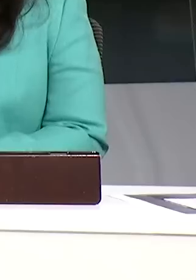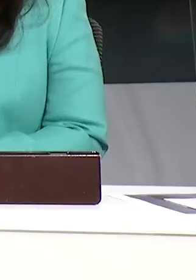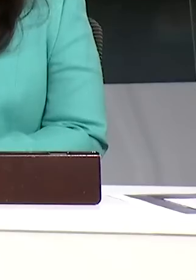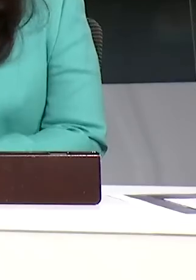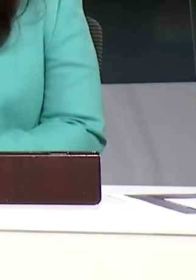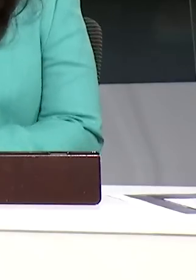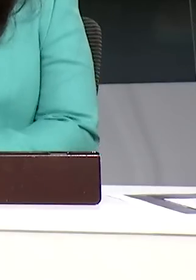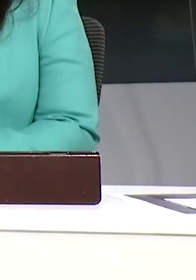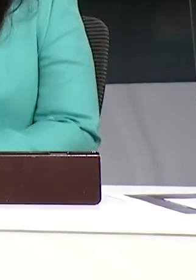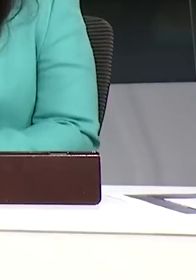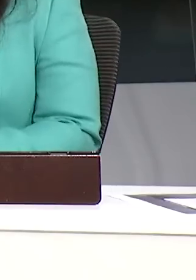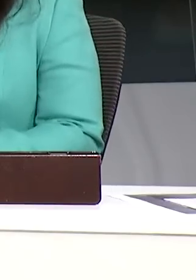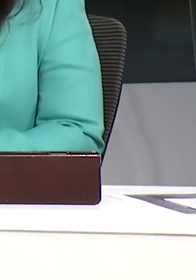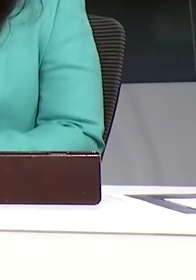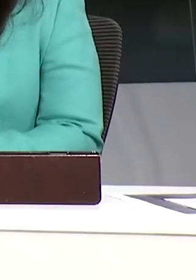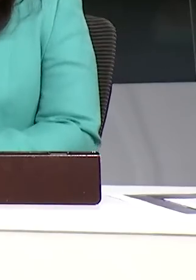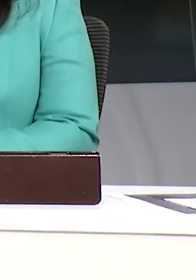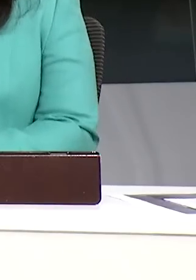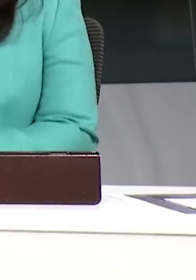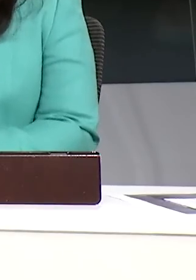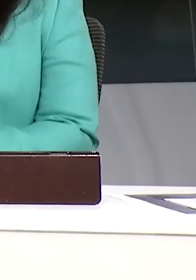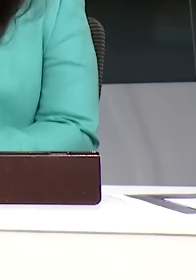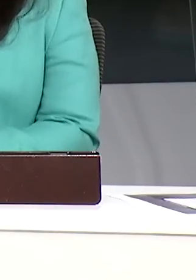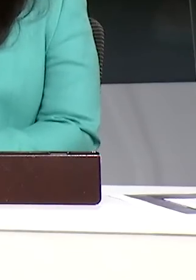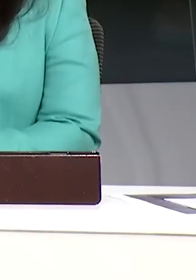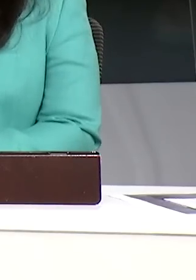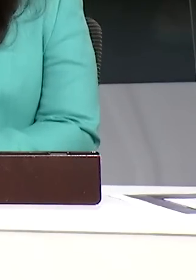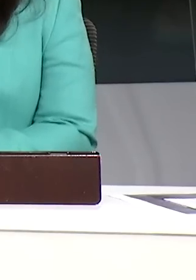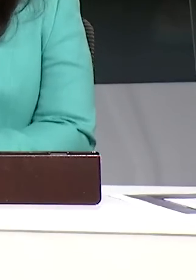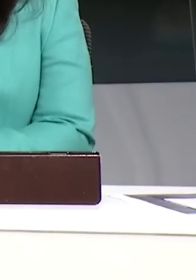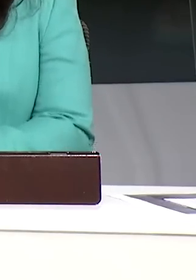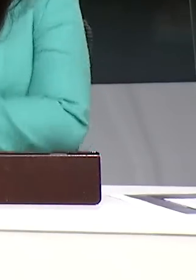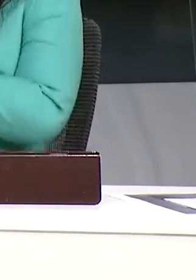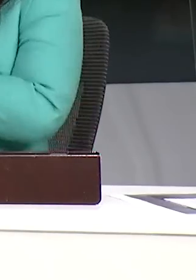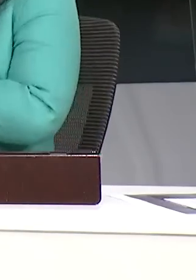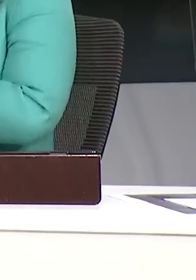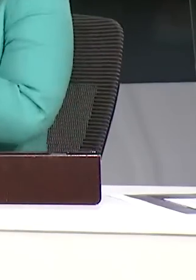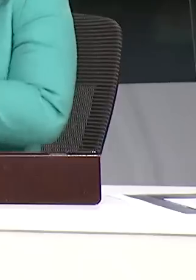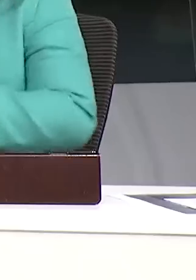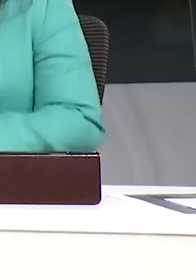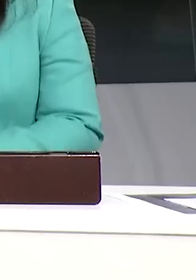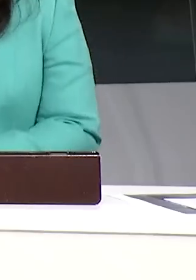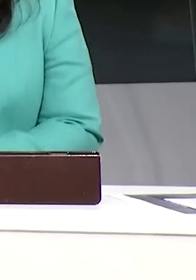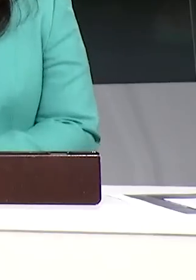รุ่งนี้ยังเจอกันใหม่ไหม ใช่ค่ะพรุ่งนี้วันลงมติ ต้องเจอกันอีกรอบ สปริงนิวเกาะติดเหมือนกัน ใช่ครับขอบคุณนะครับที่เกียรตินะครับ ขอบคุณ